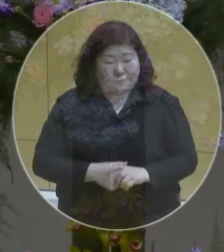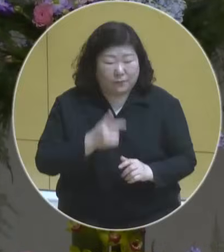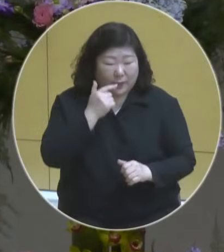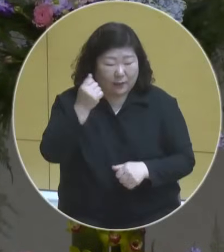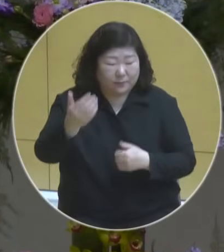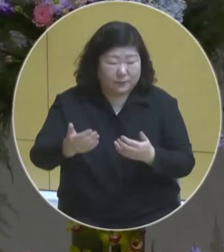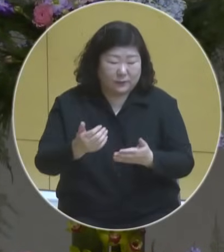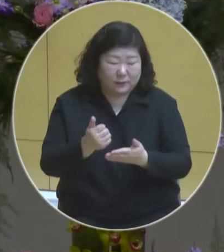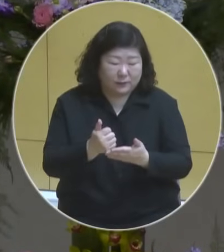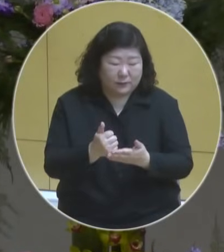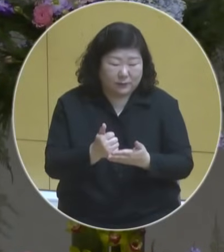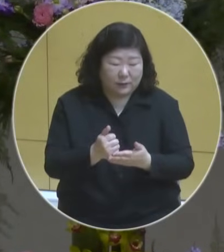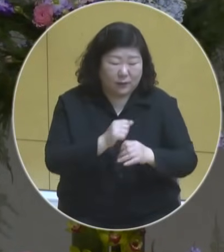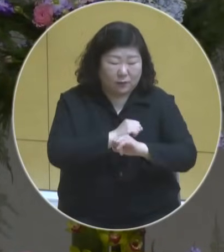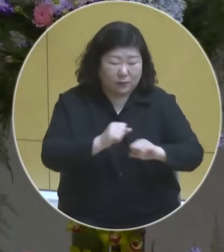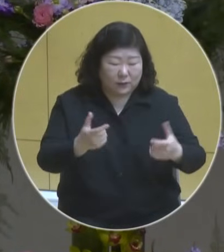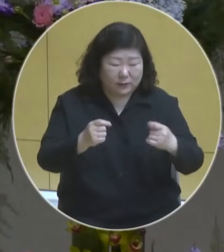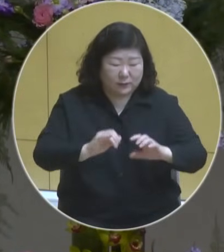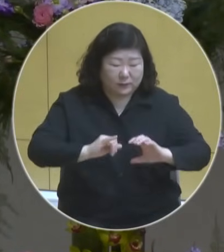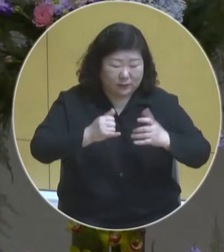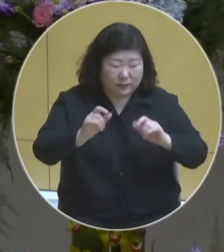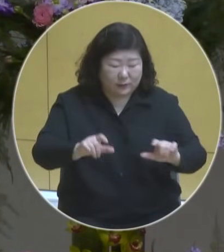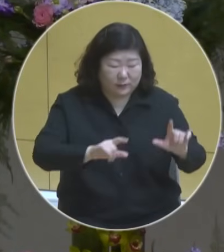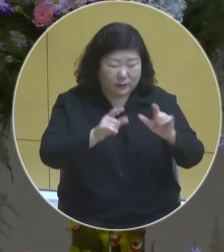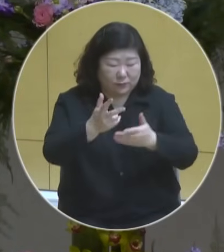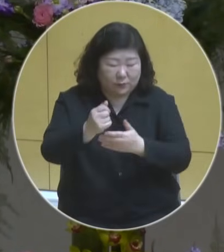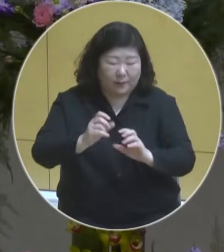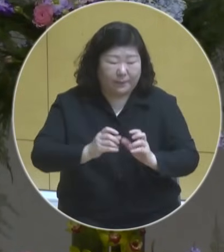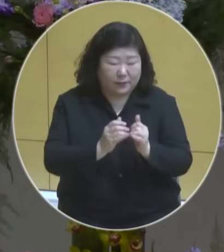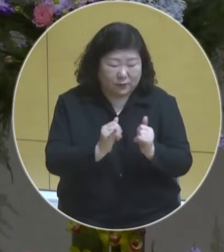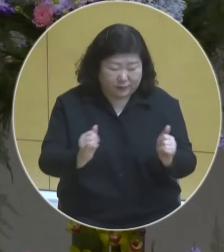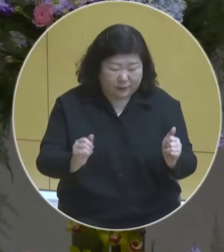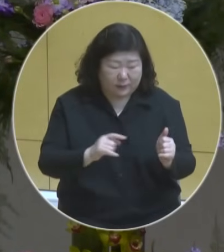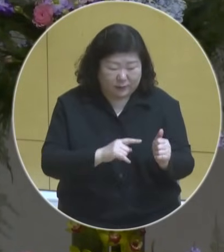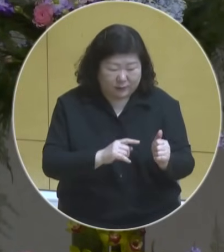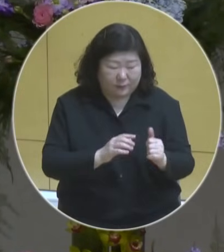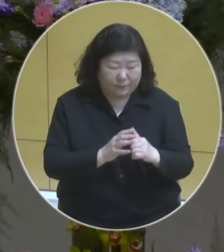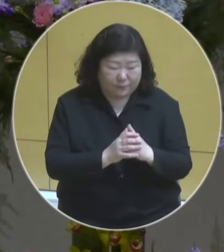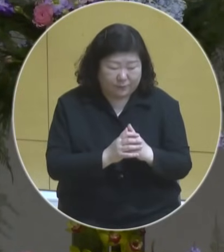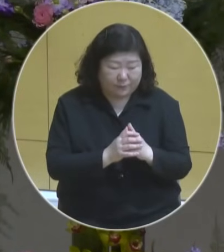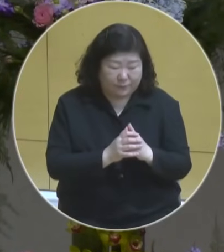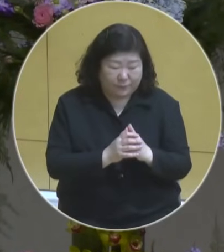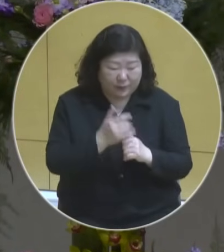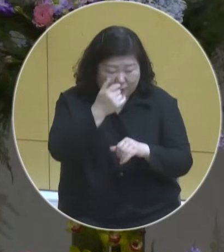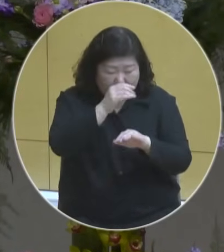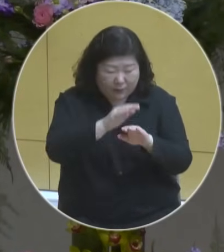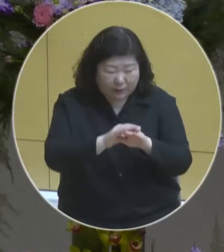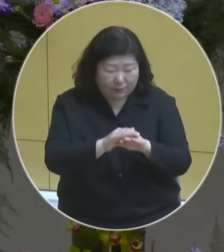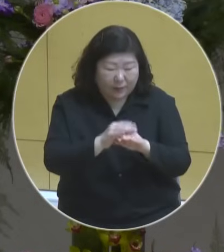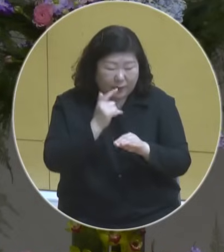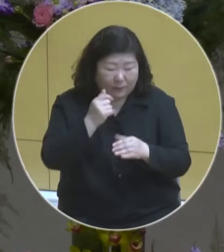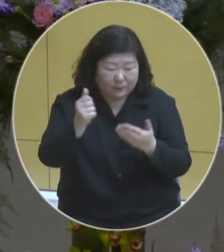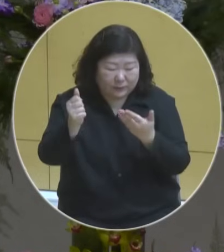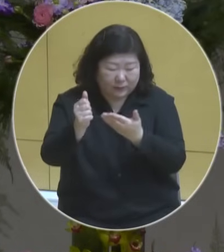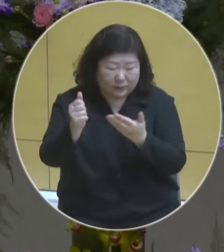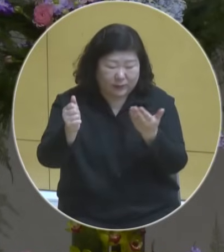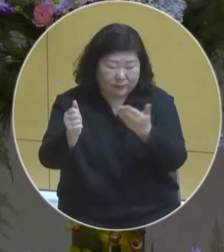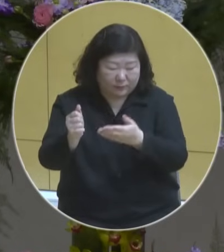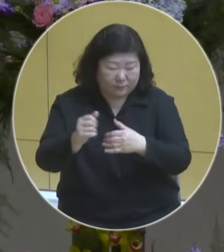아버지 하나님 광야 같은 세상을 사는 주의 백성들이 예배를 아버지 앞에